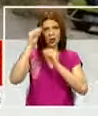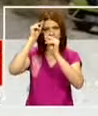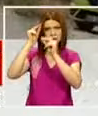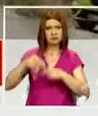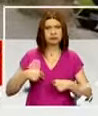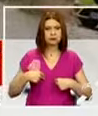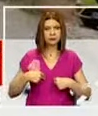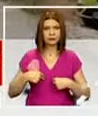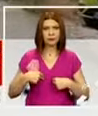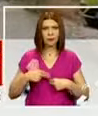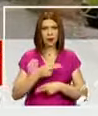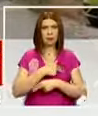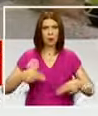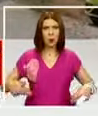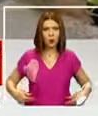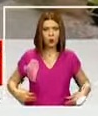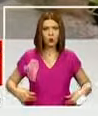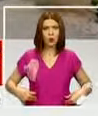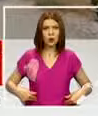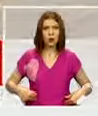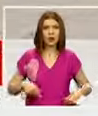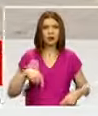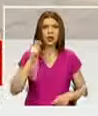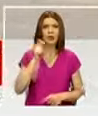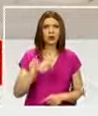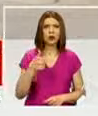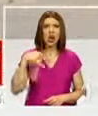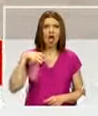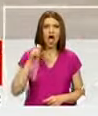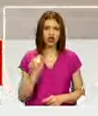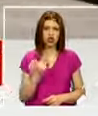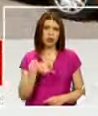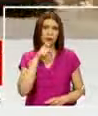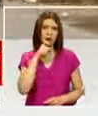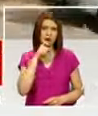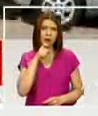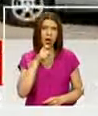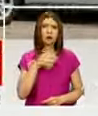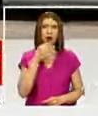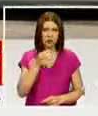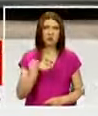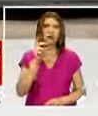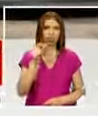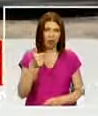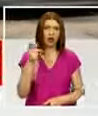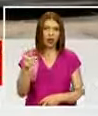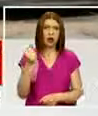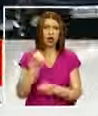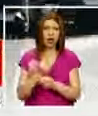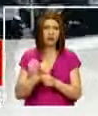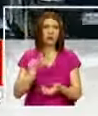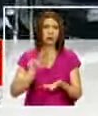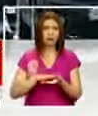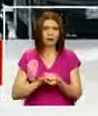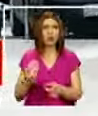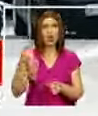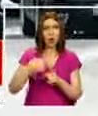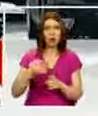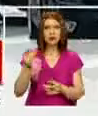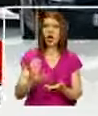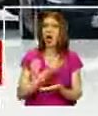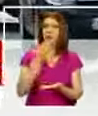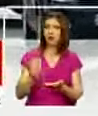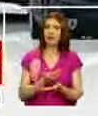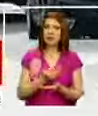către procurorii parchetului de pe lângă Tribunalul Argeș, bărbatul și-ar fi recunoscut faptele și mai mult decât atât le-ar fi